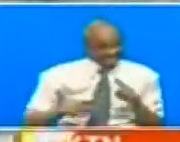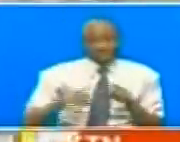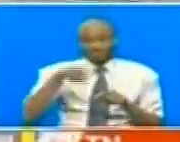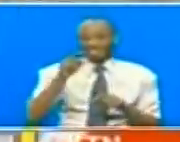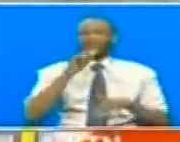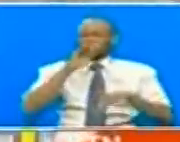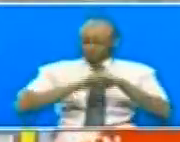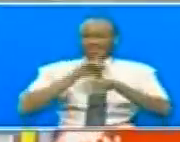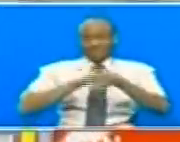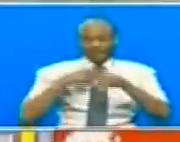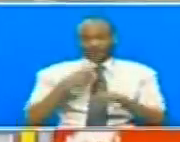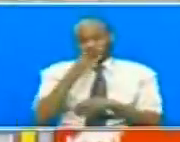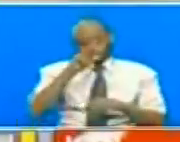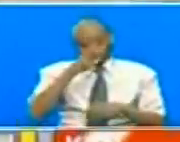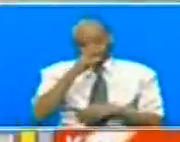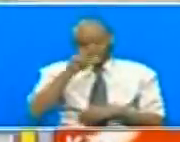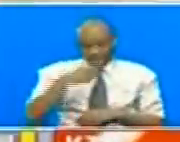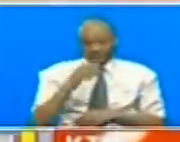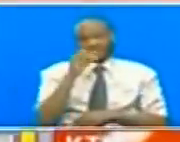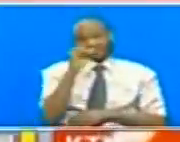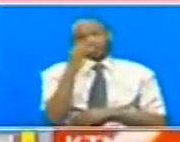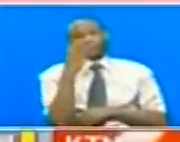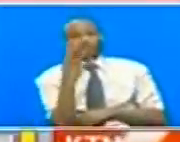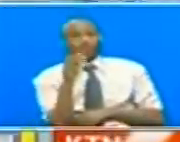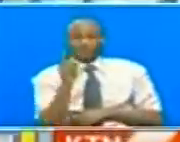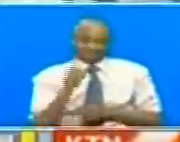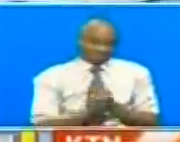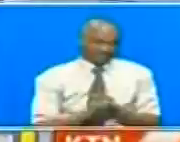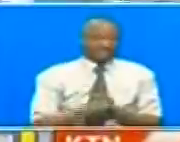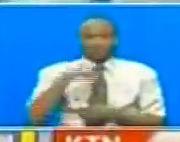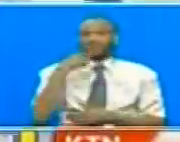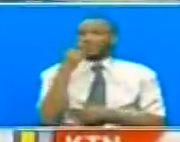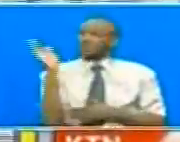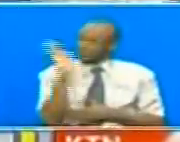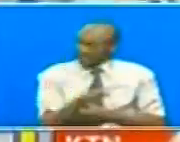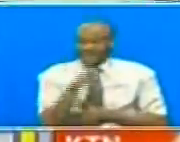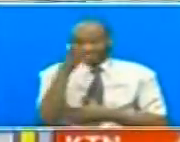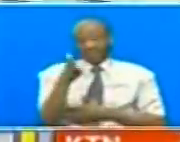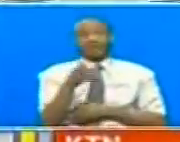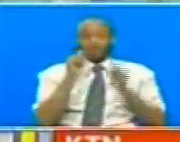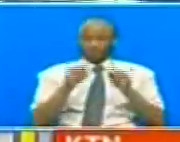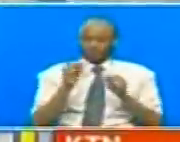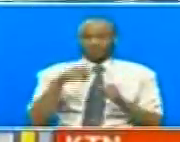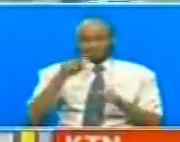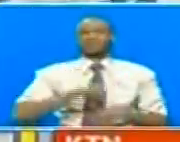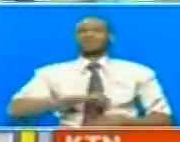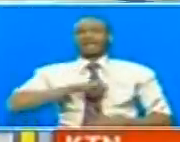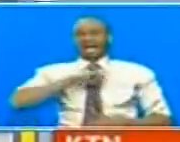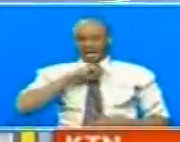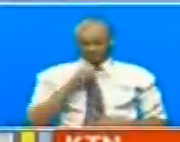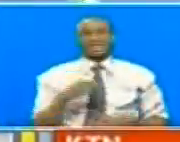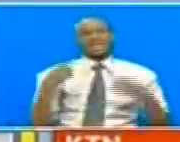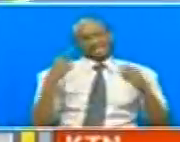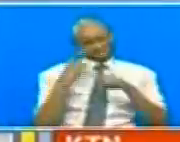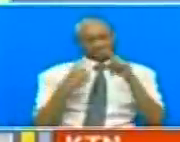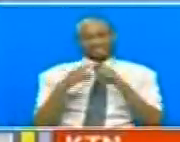muda bora wa saa 2 dakika 4 na sekunde 55 anasema kuwa atarejea jijini humo akiwa anajivunia uzoefu